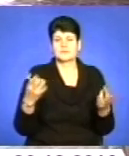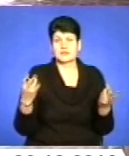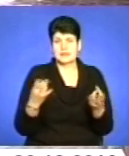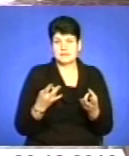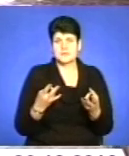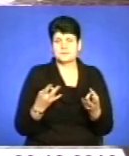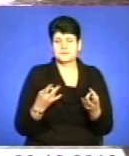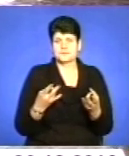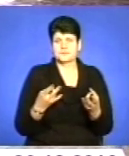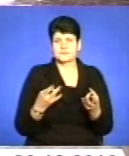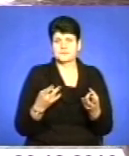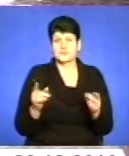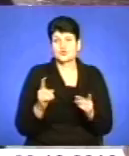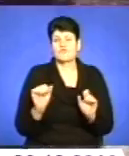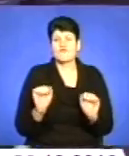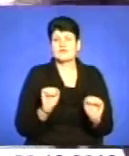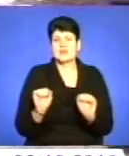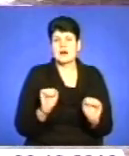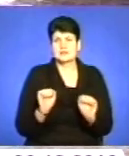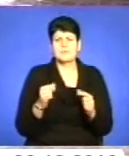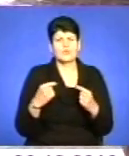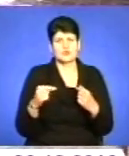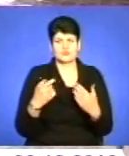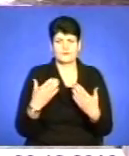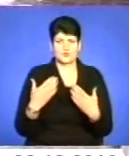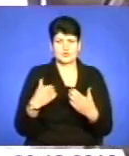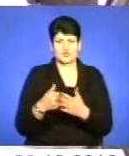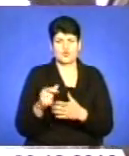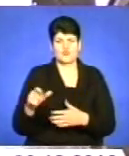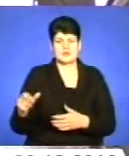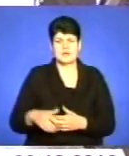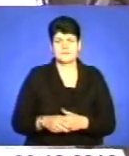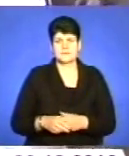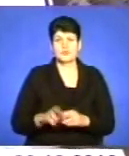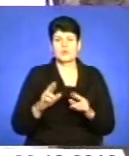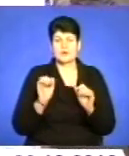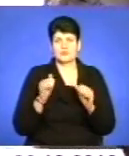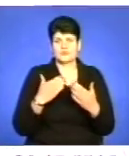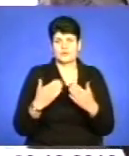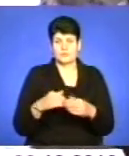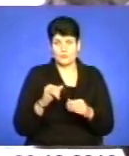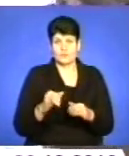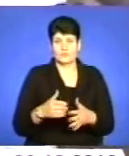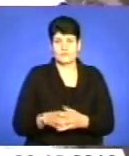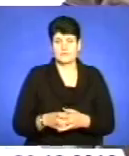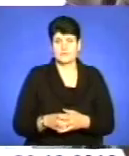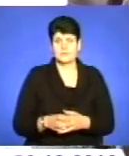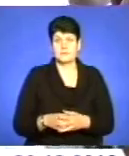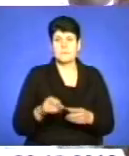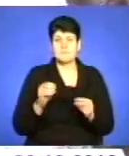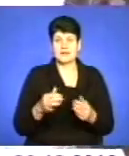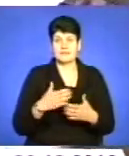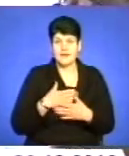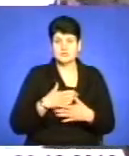щоб якось влада інакше ставилася до людей. Ну як може стати негативно, звісно. Ну при наших при